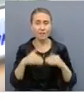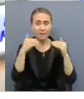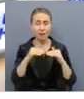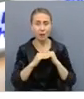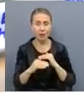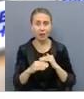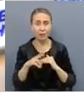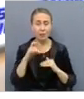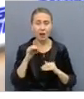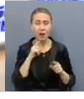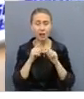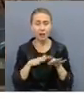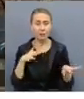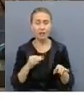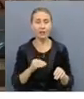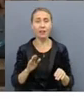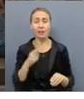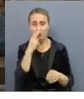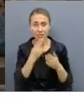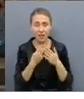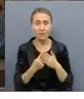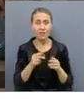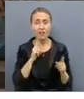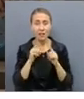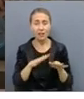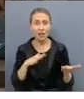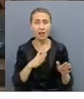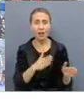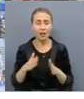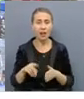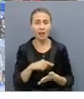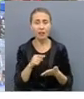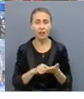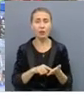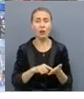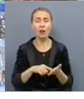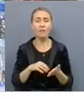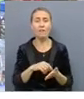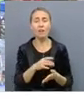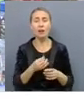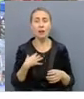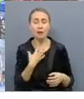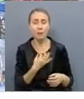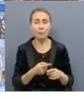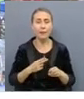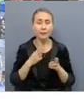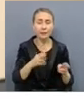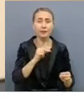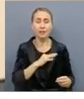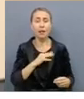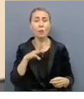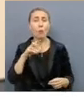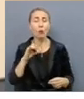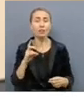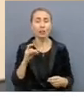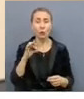В апреле текущего года представители комитета обсудили ряд актуальных вопросов учебного заведения на этот раз. В ходе выездного заседания Мухтар